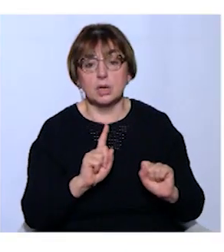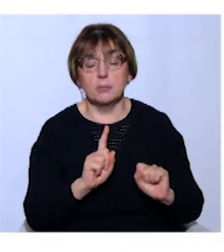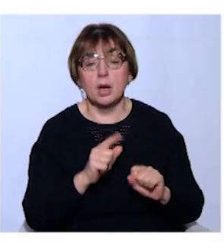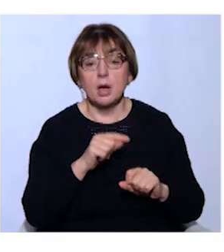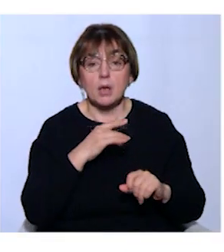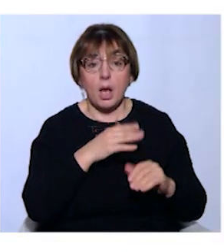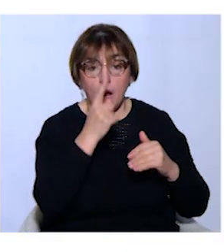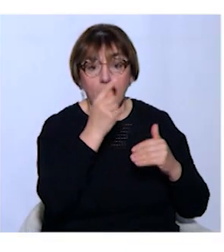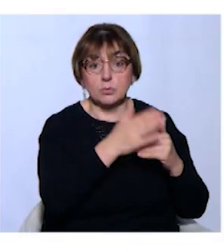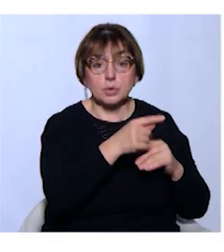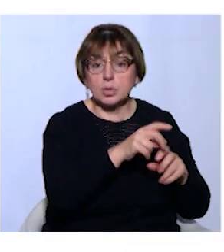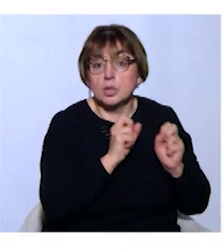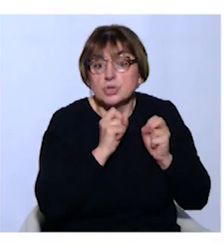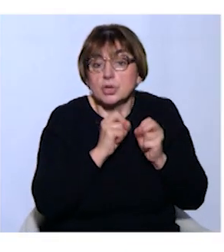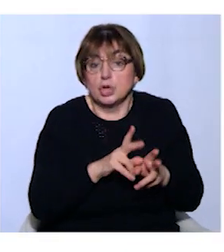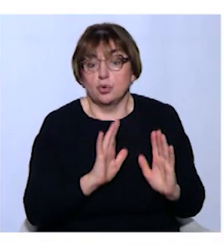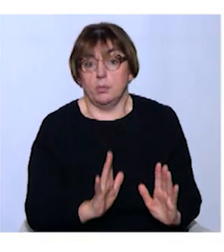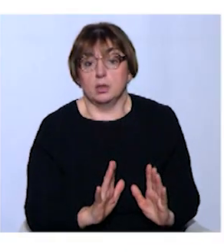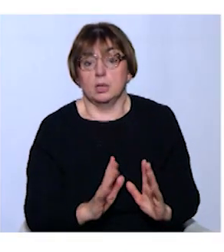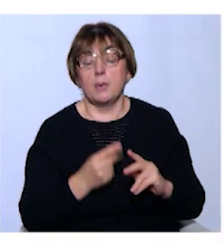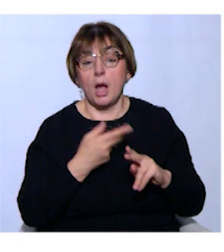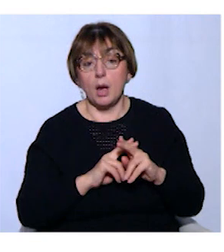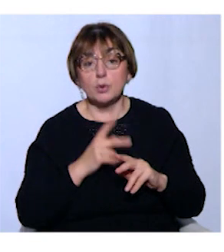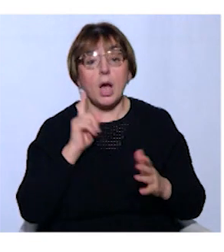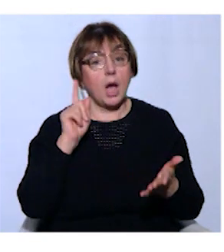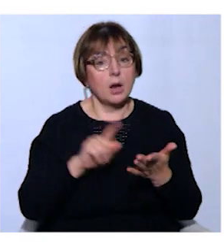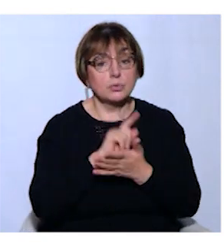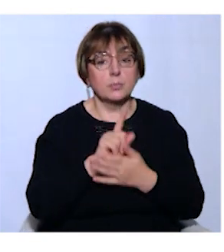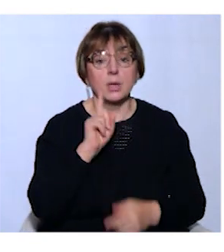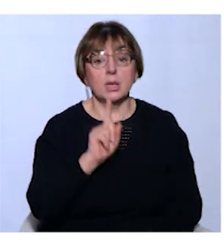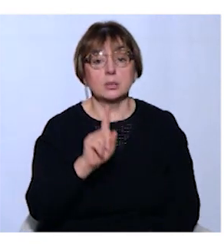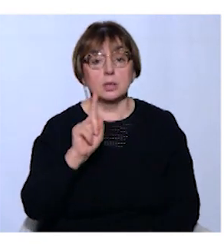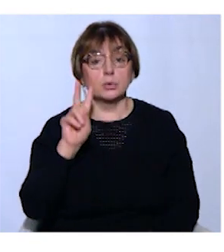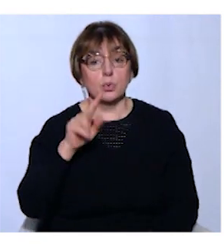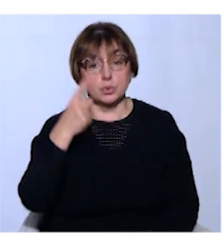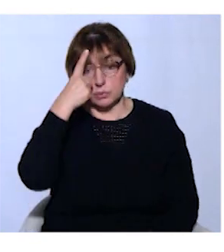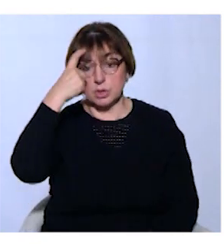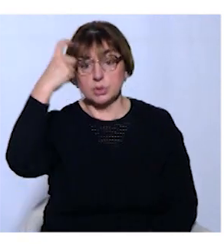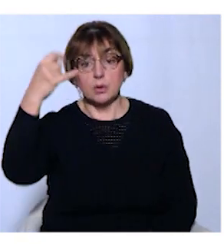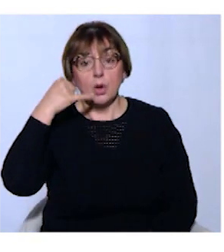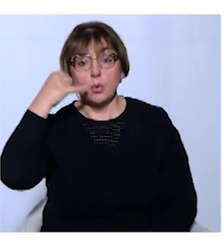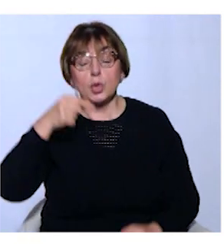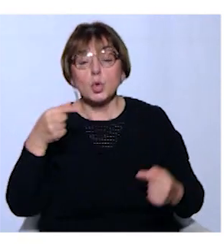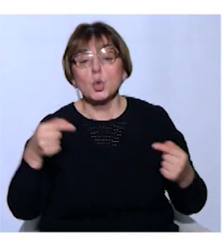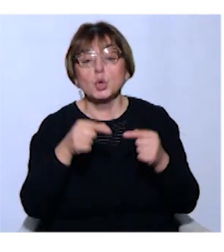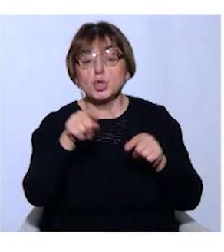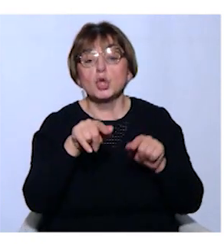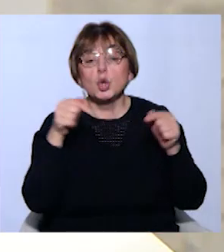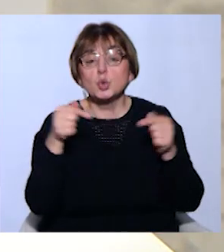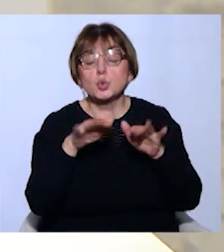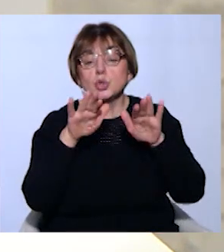შეიძლება მასთან ახო, მარიცი რა საშიშურება გელოდება, ამიტომ უნდა დარეკო 112-ზე, შეატყობინო შენი ზუსტი